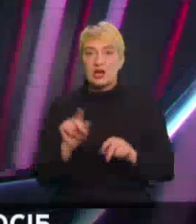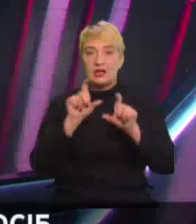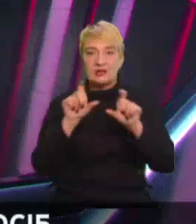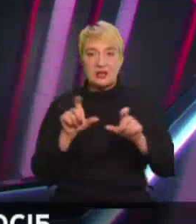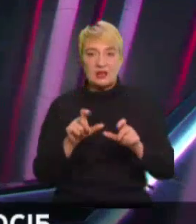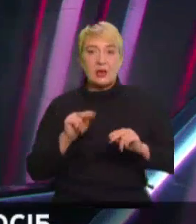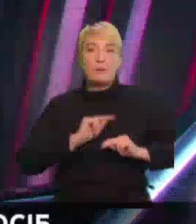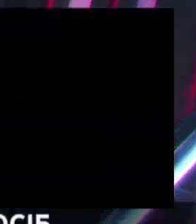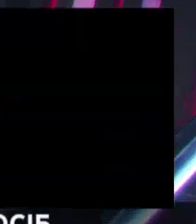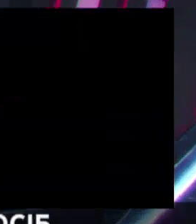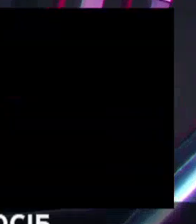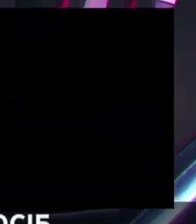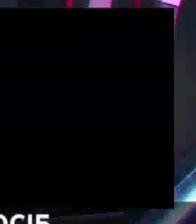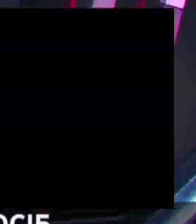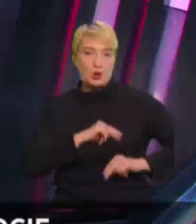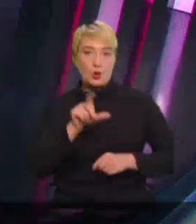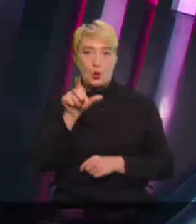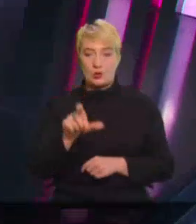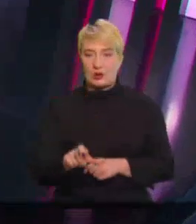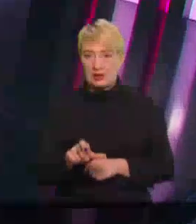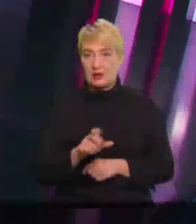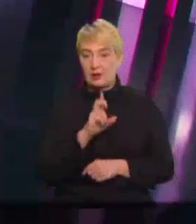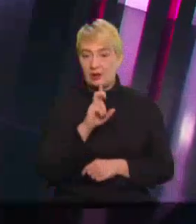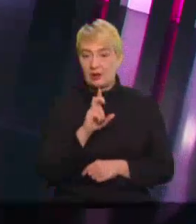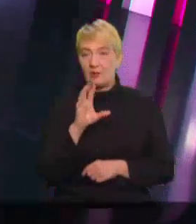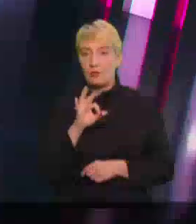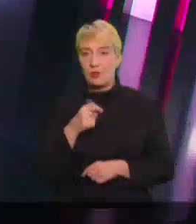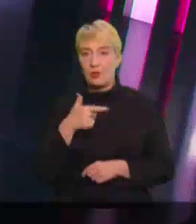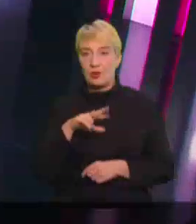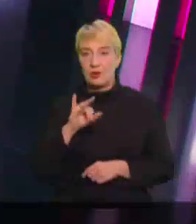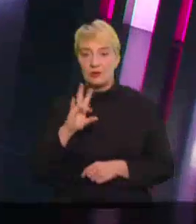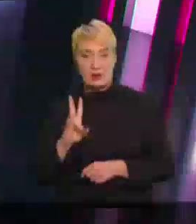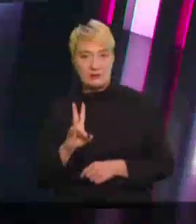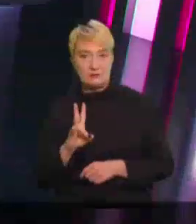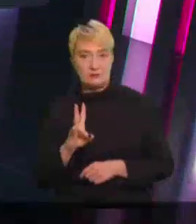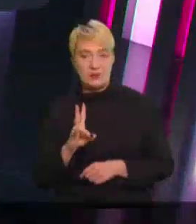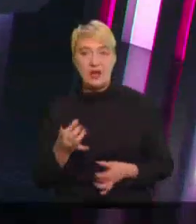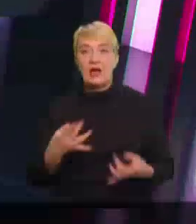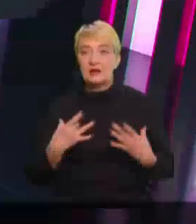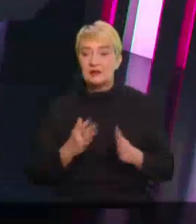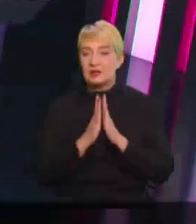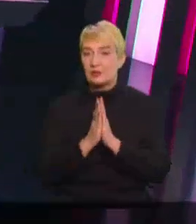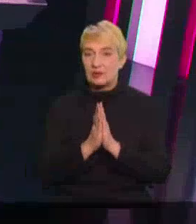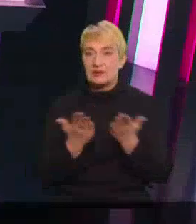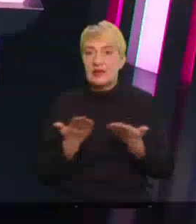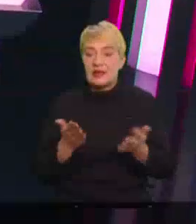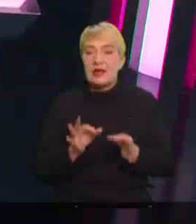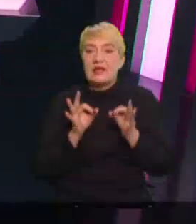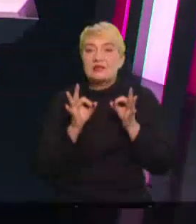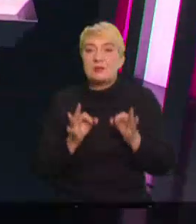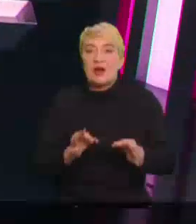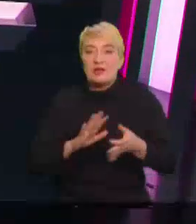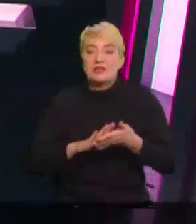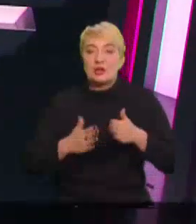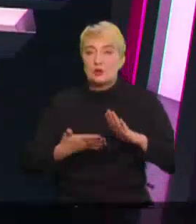наш колега Богдан Бур'яненко. Він з нами наживо. Богдане, вітаємо тебе. Розкажи, будь ласка, яка насправді ситуація, як